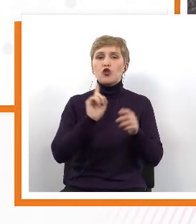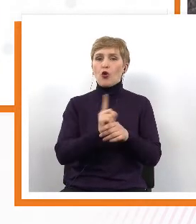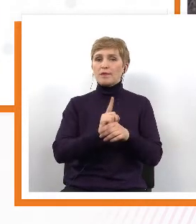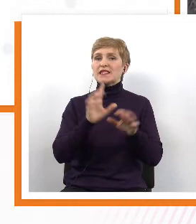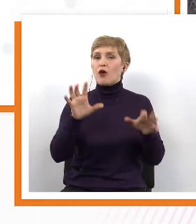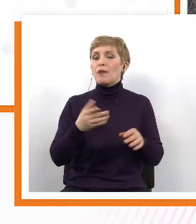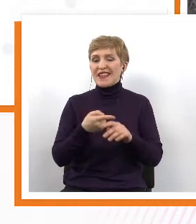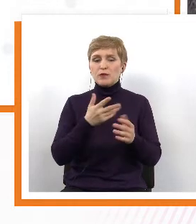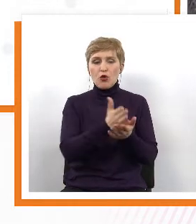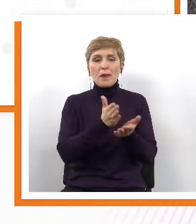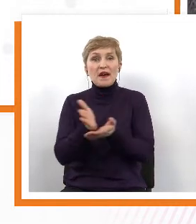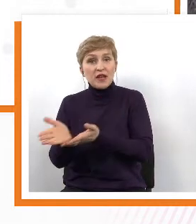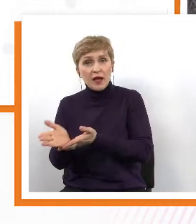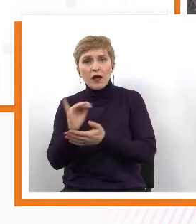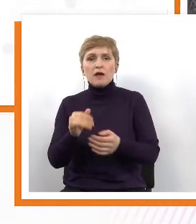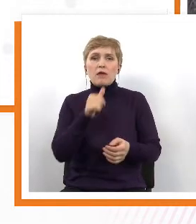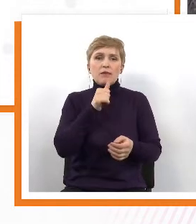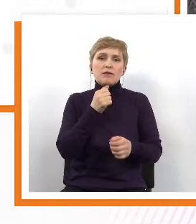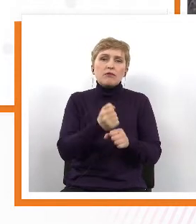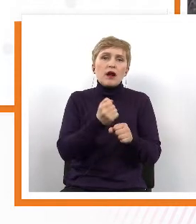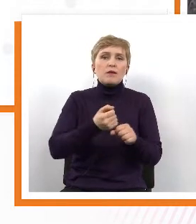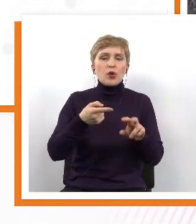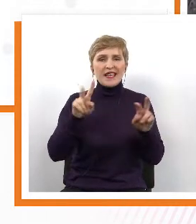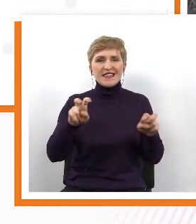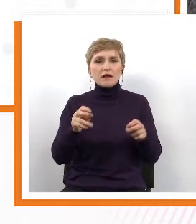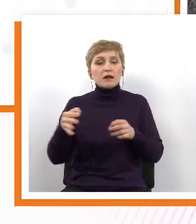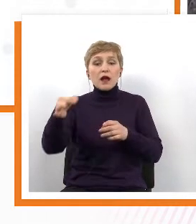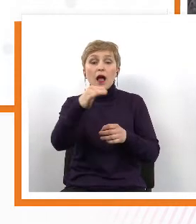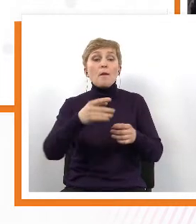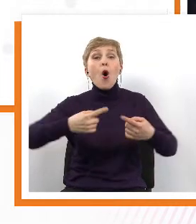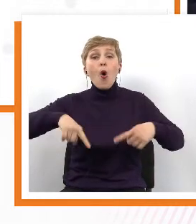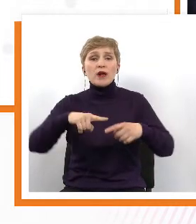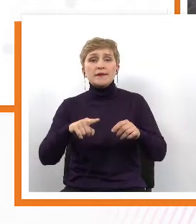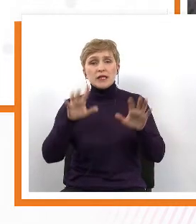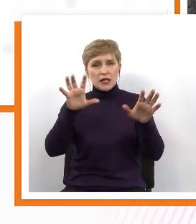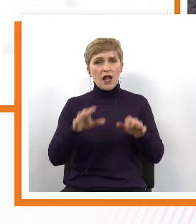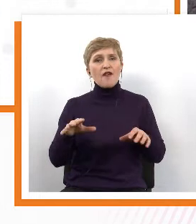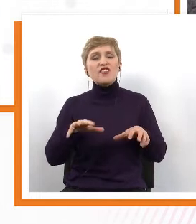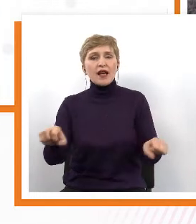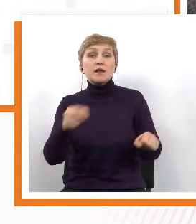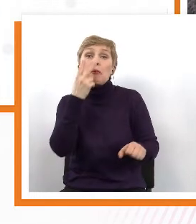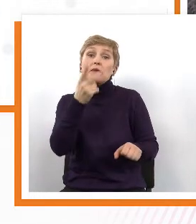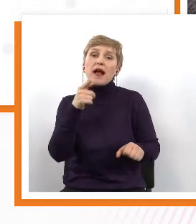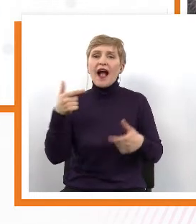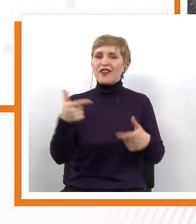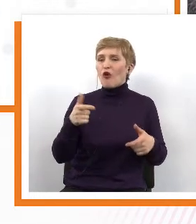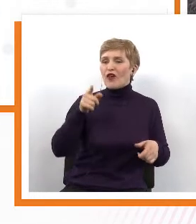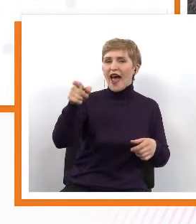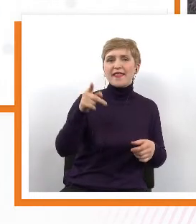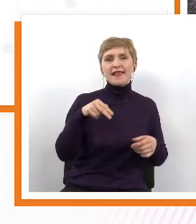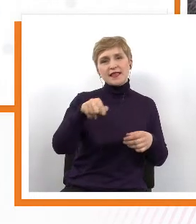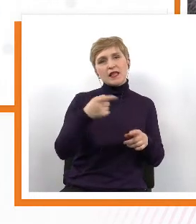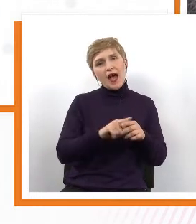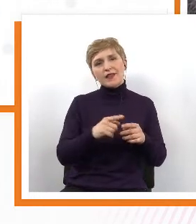и попытаться проработать эти темы с региональными органами законодательной власти. Посмотреть, готовы они идти, ну хотя бы вот на